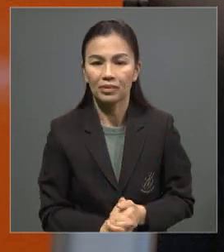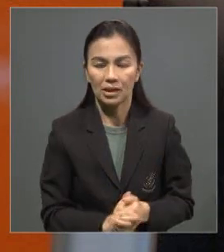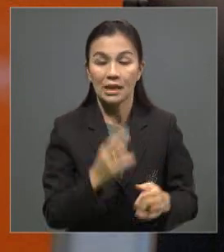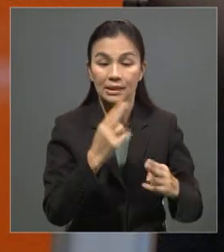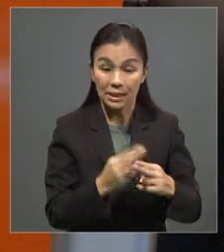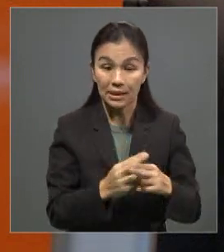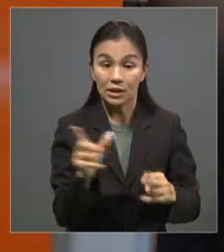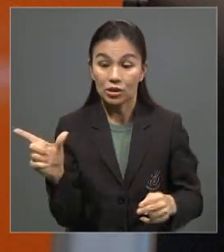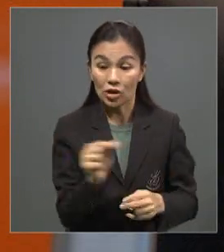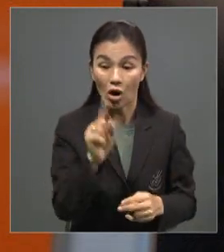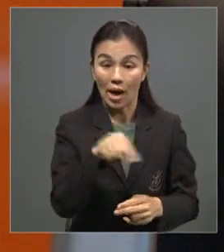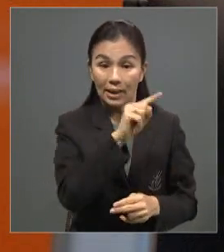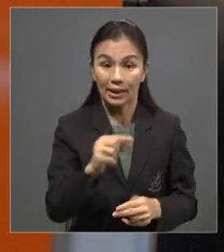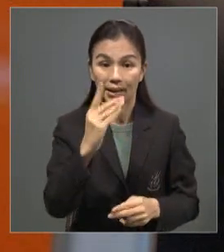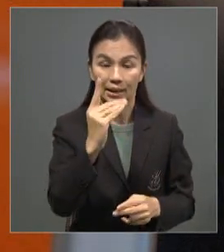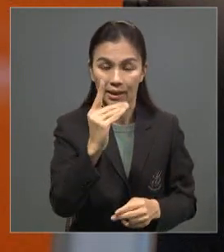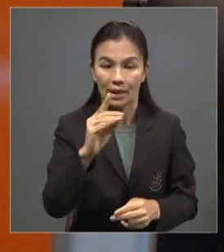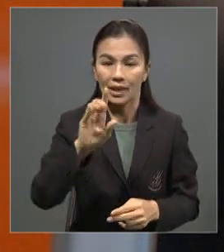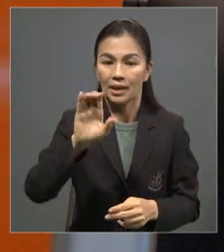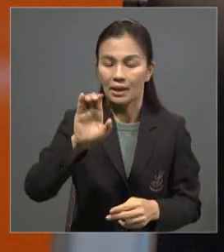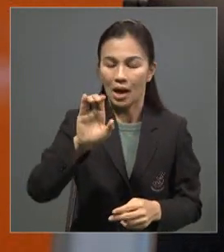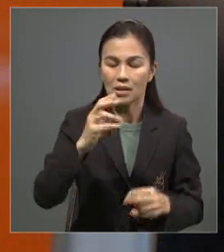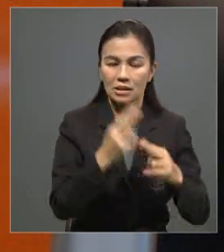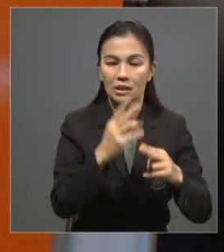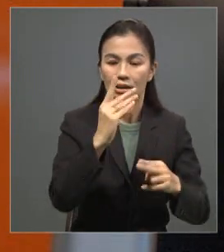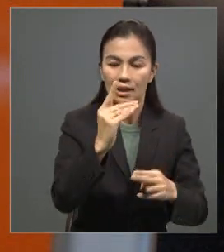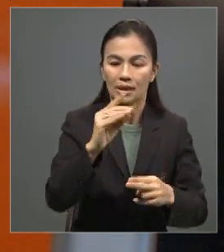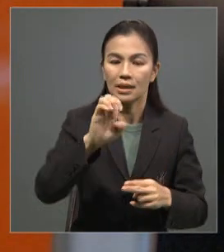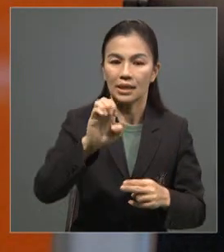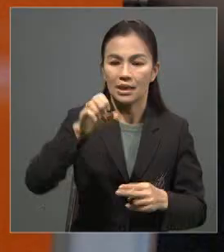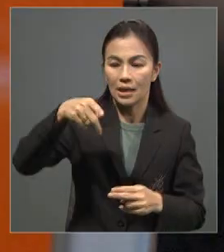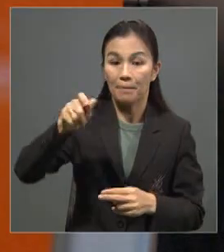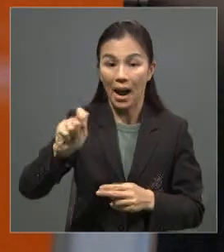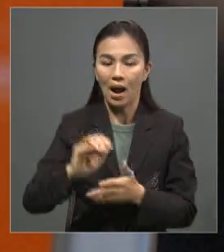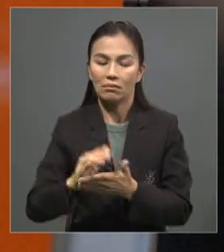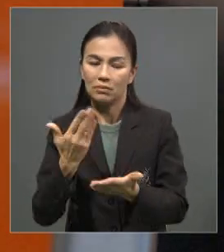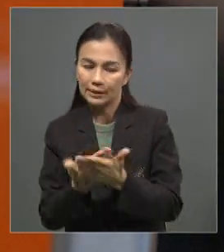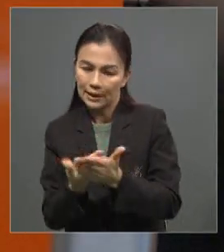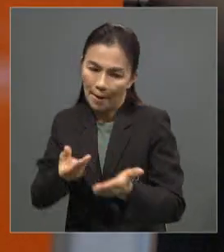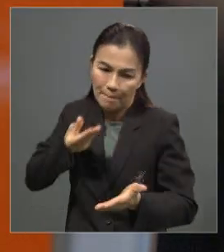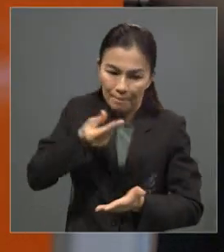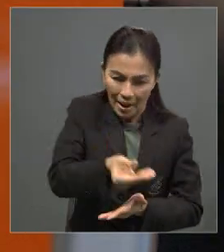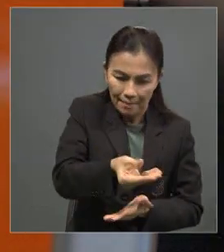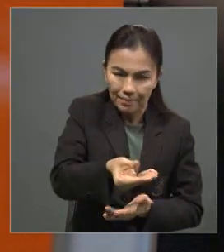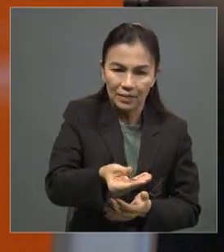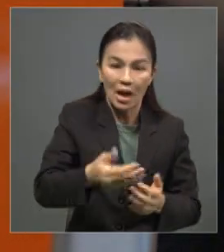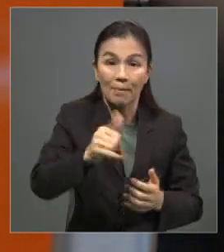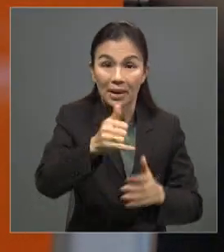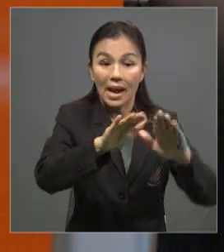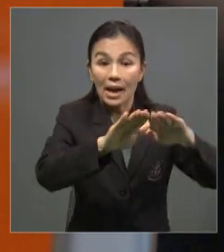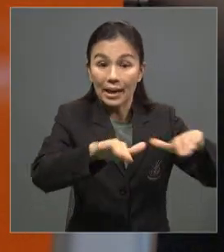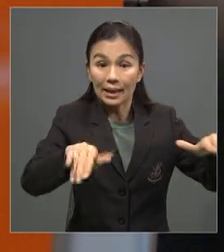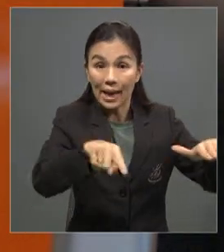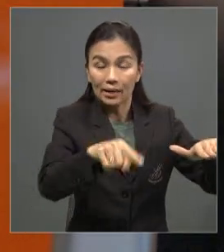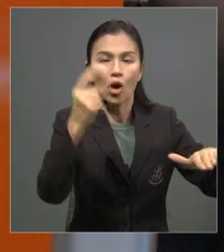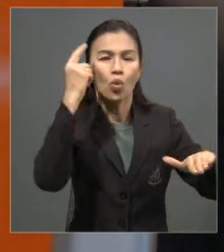นหนึ่งลงไปเป็นซีดมันนี่นะครับเรียกว่าสตาร์ทอัพฟันลงไปช่วยให้ผู้ประกอบการที่อาจจะเกิดขึ้นจากเด็กๆเยาวชนเหล่านี้เนี่